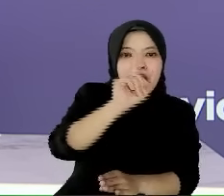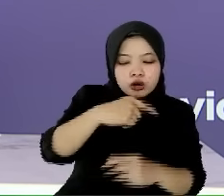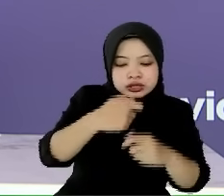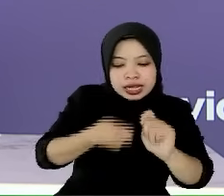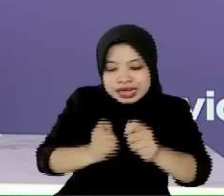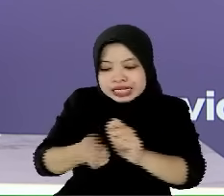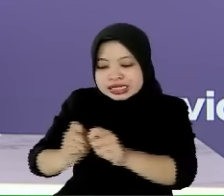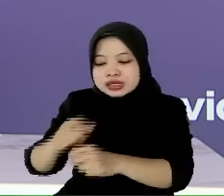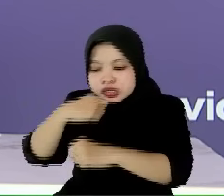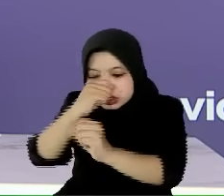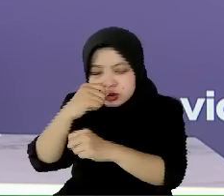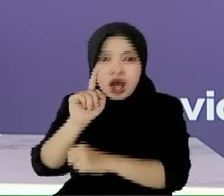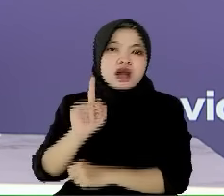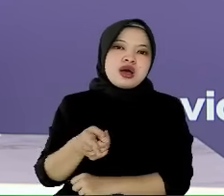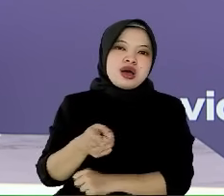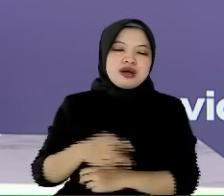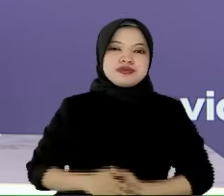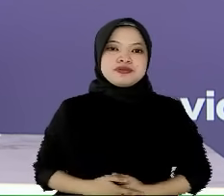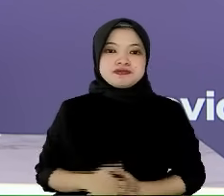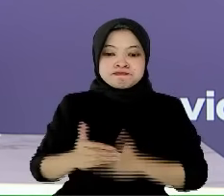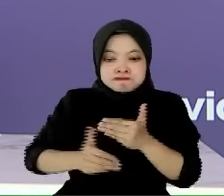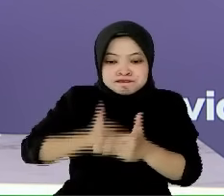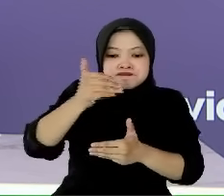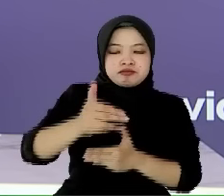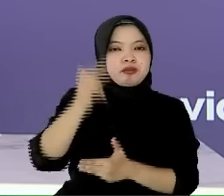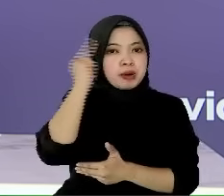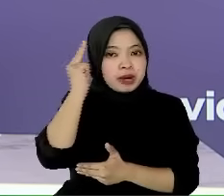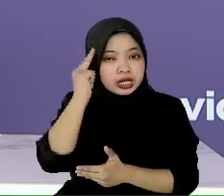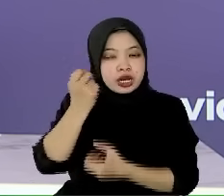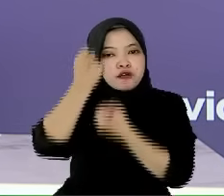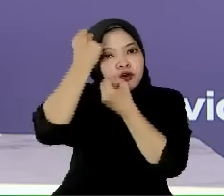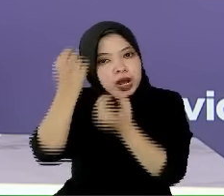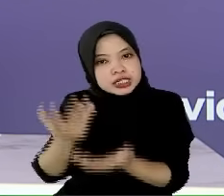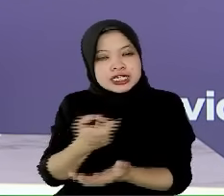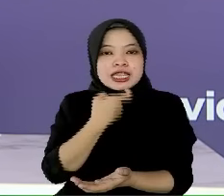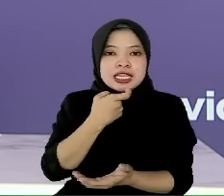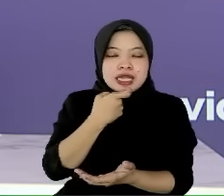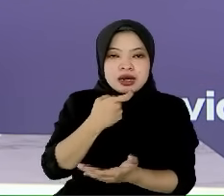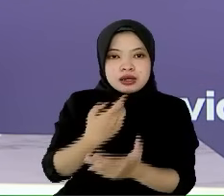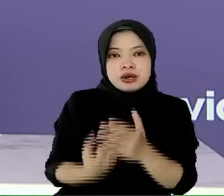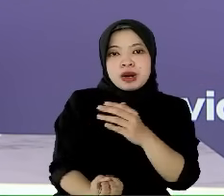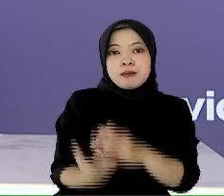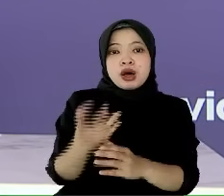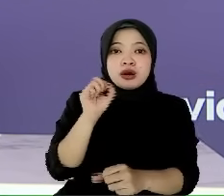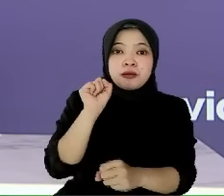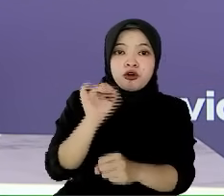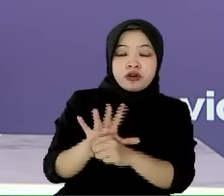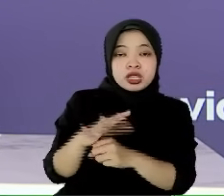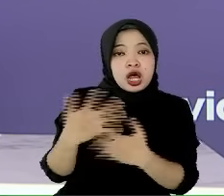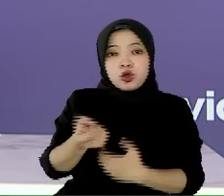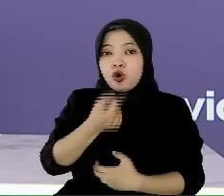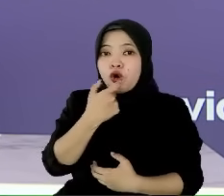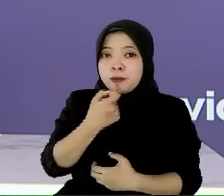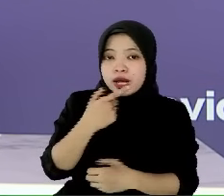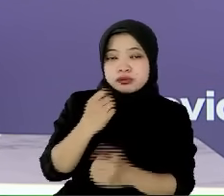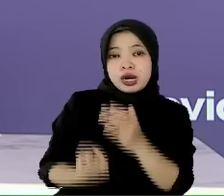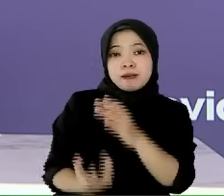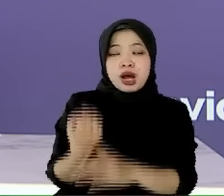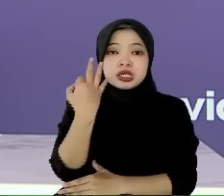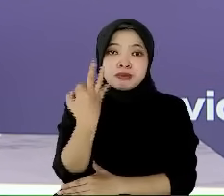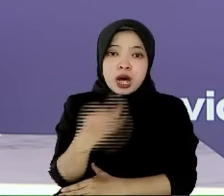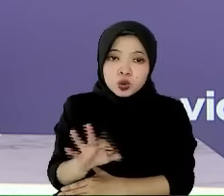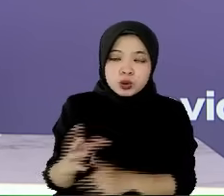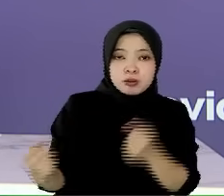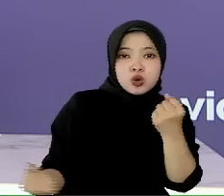umum. Kedepannya, pemerintah akan segera menginformasikan update terkait perkembangan obat dan material kesehatan